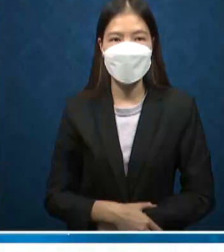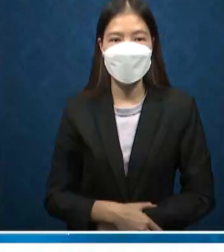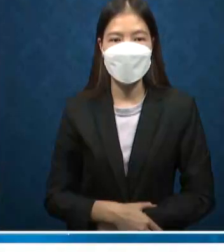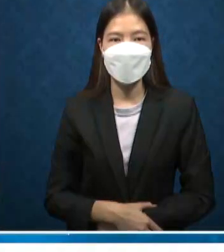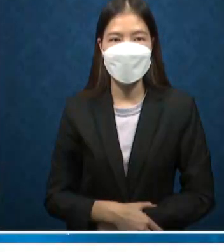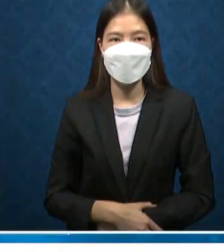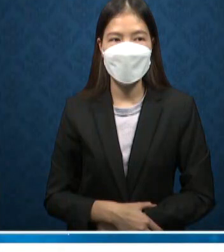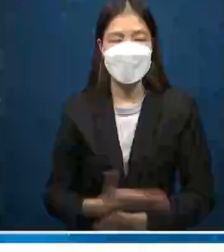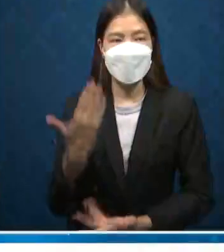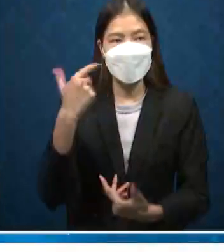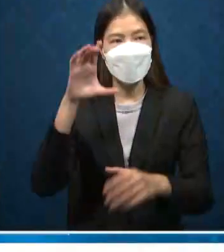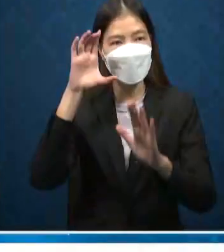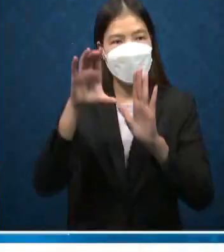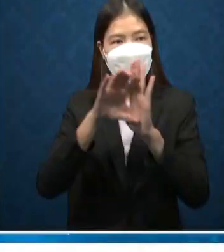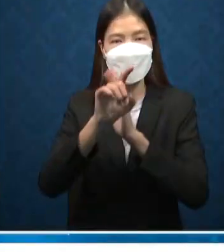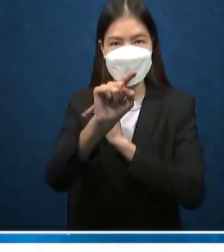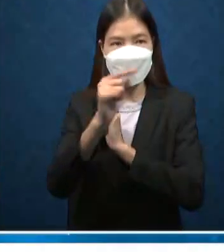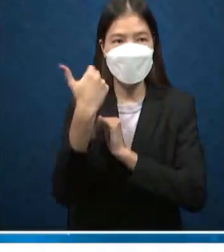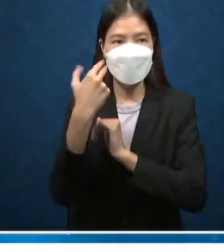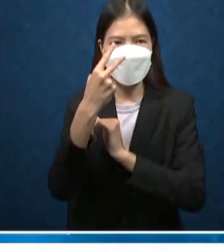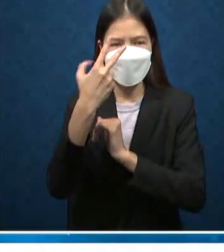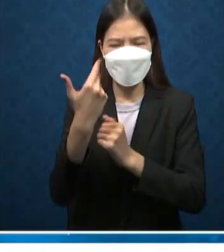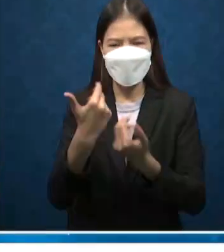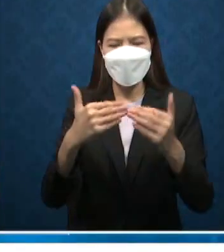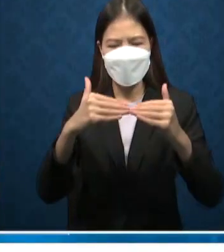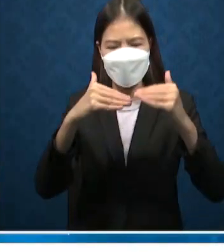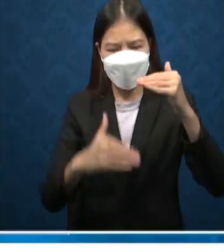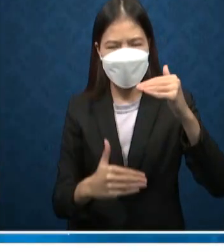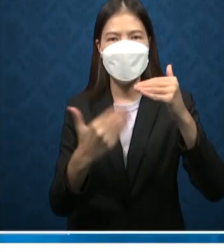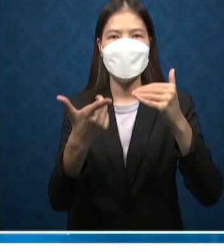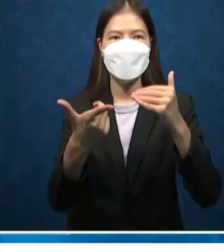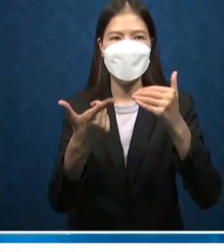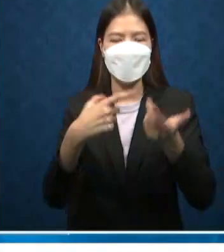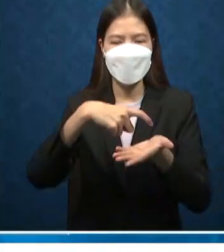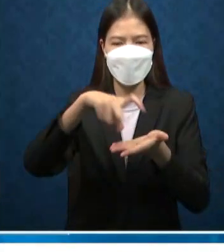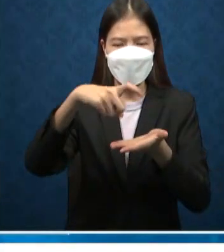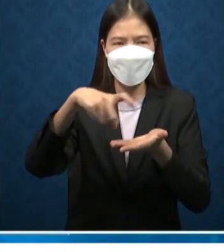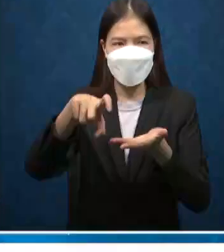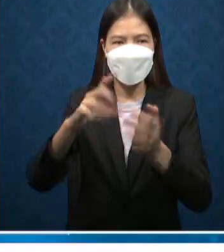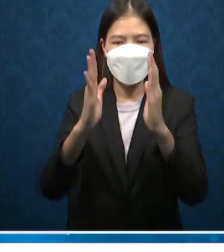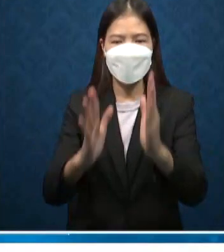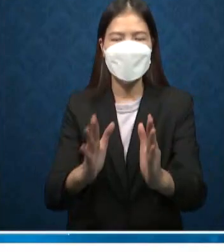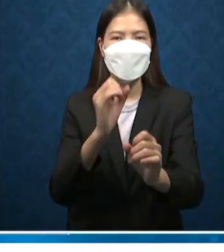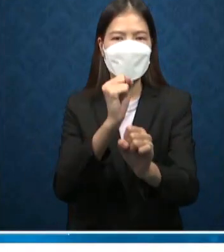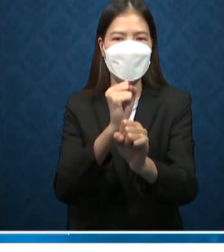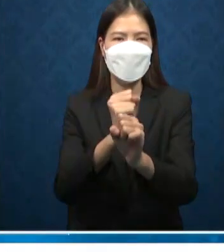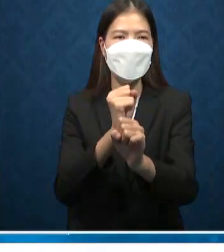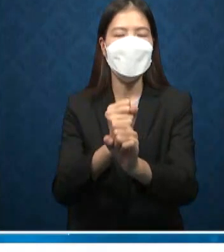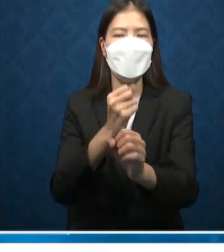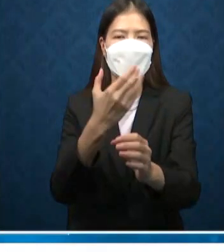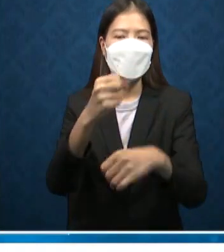ก็จากภาพนี้จะเห็นว่ามีสัดส่วนที่ลดน้อยลงจากการเงินโอนงบบุคลากรในปีที่แล้วน